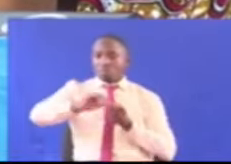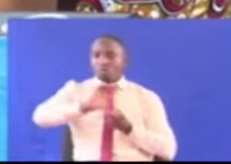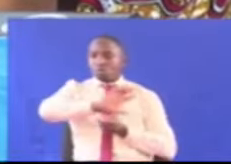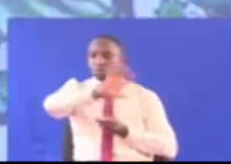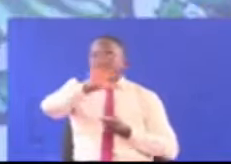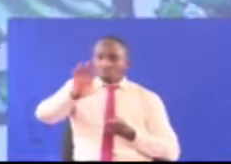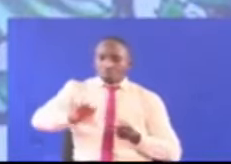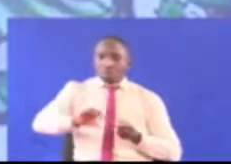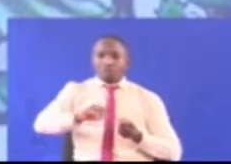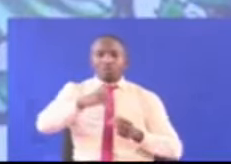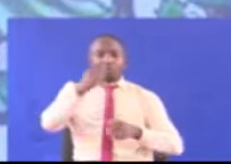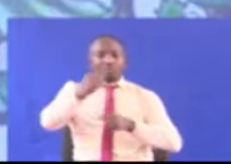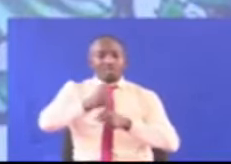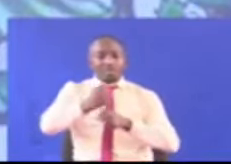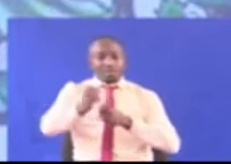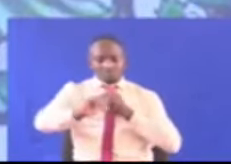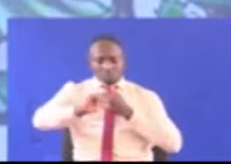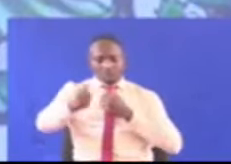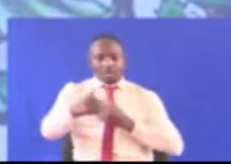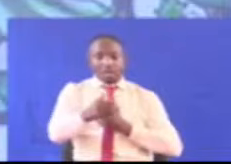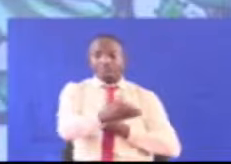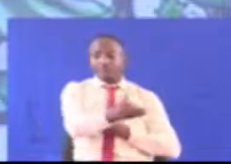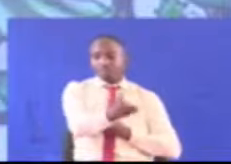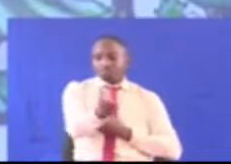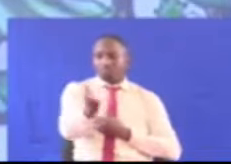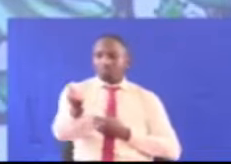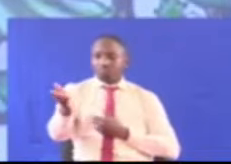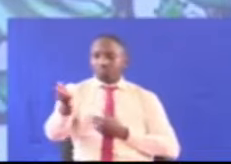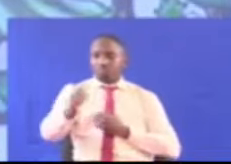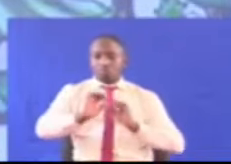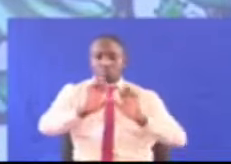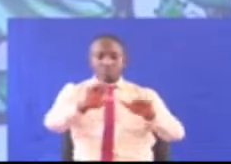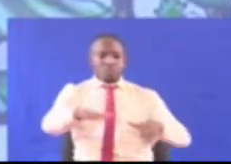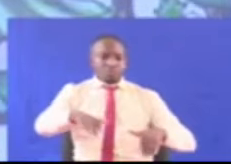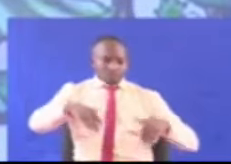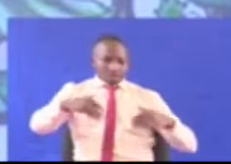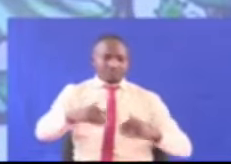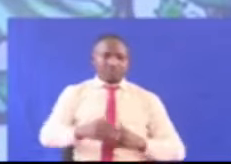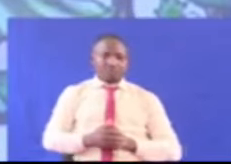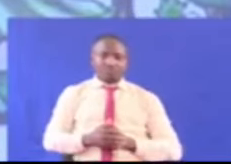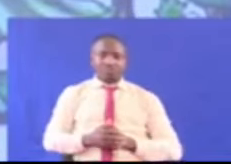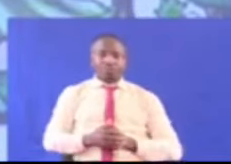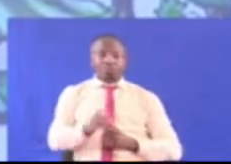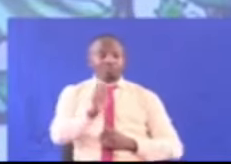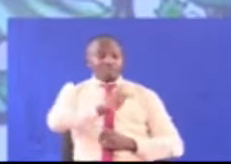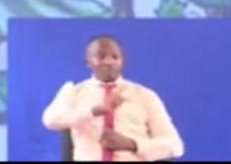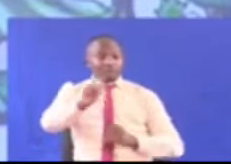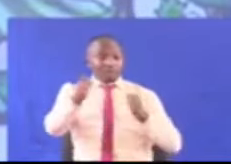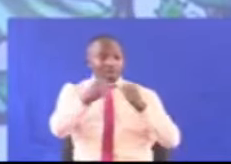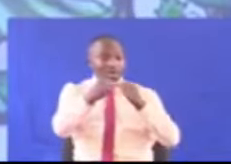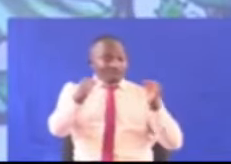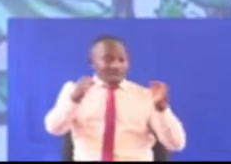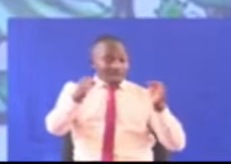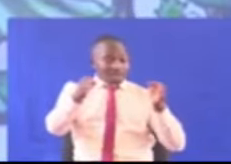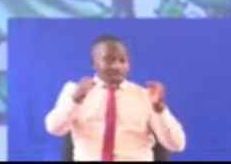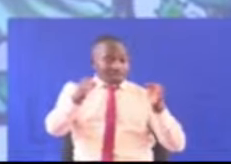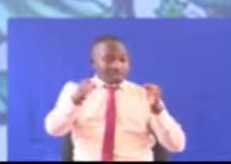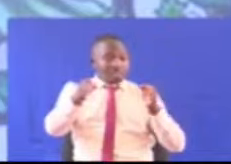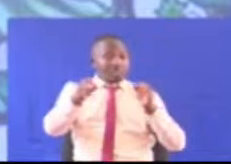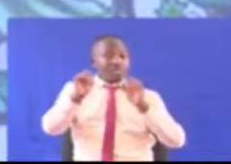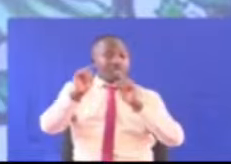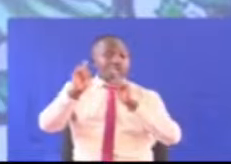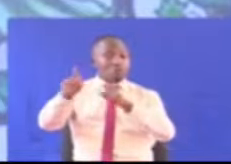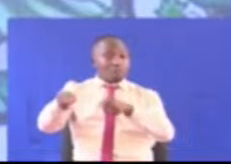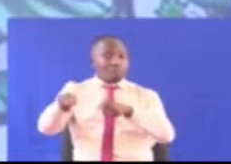hawa wamefanya kazi kwa niaba yenu waheshimiwa wabunge wote. Kwa sababu kama nafasi ingekuepo kwa kweli